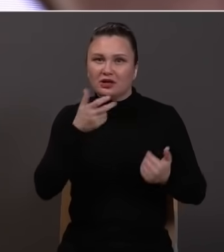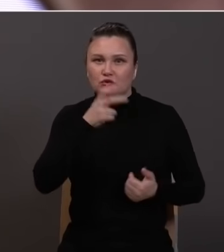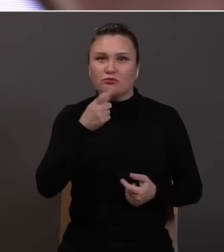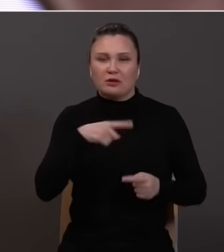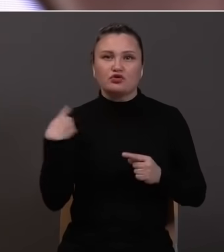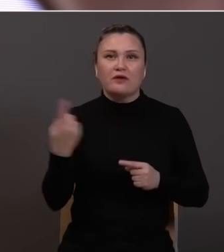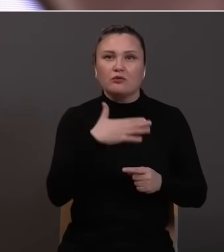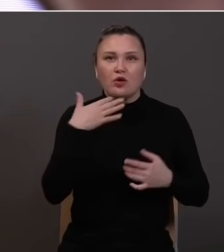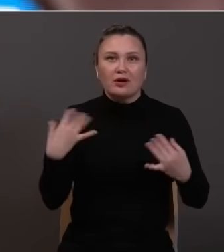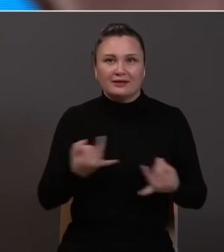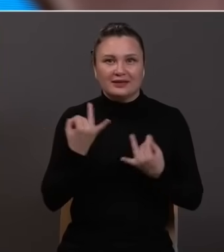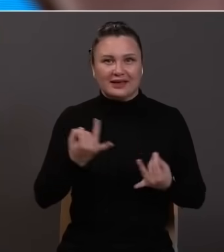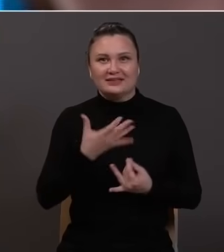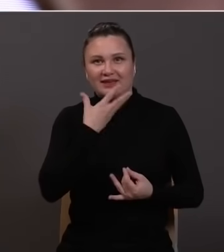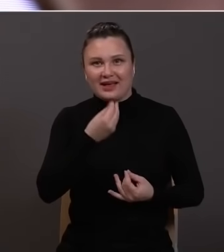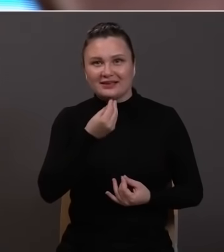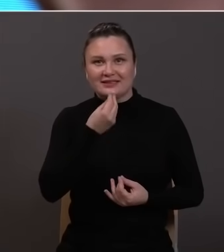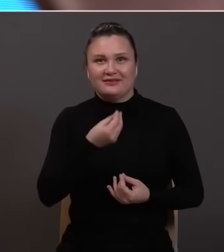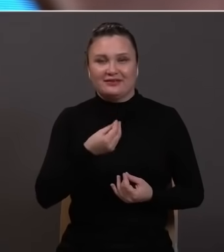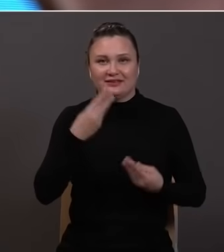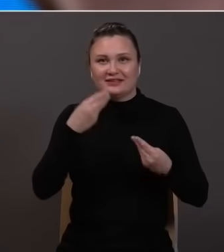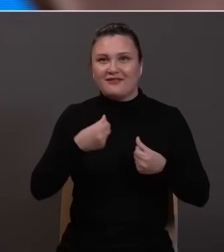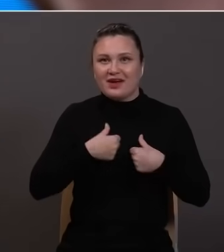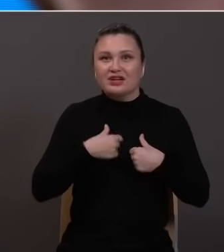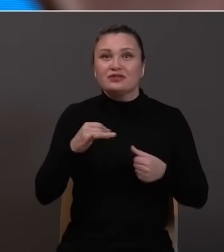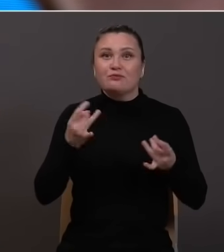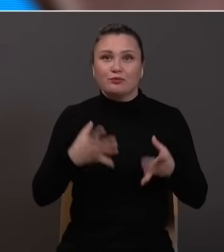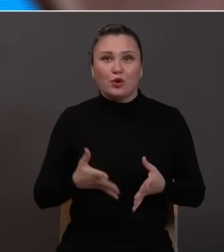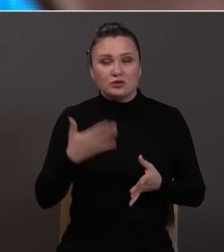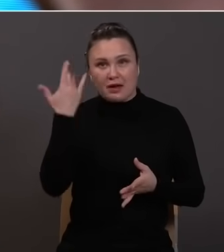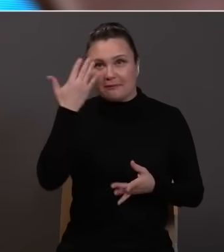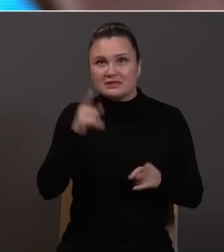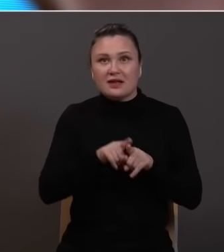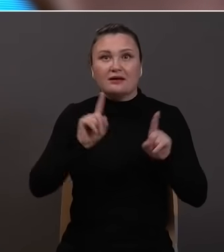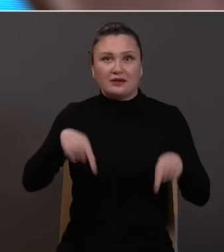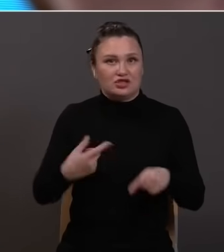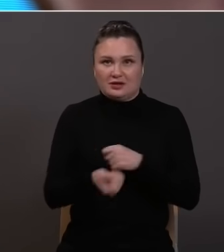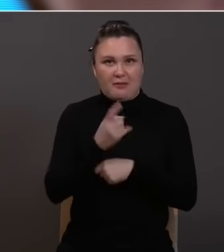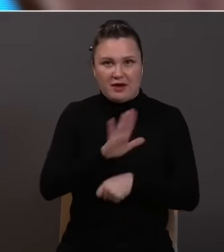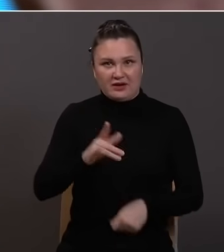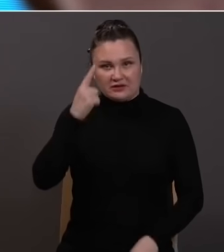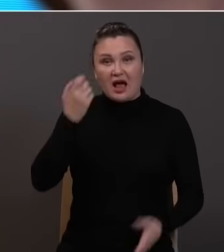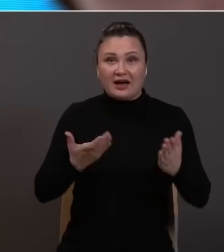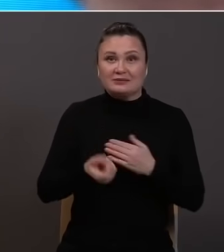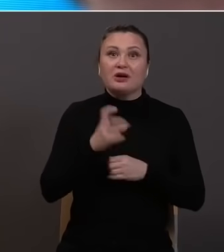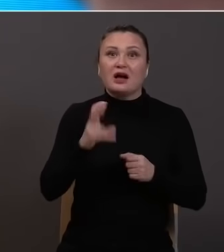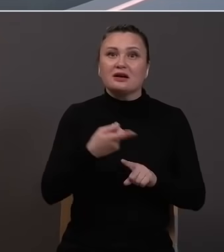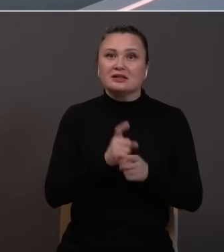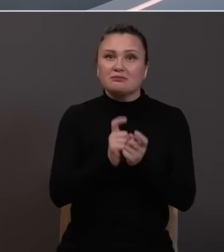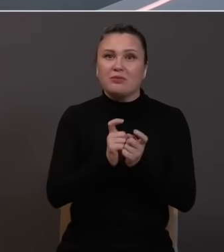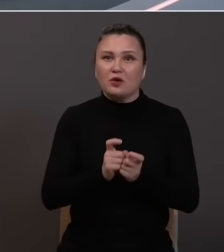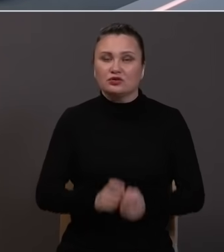что вокруг столько всего интересного, красивого, завораживающего, и просто мысли такие даже не приходят в голову. А если приходят, то как с этим